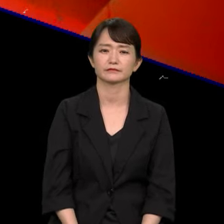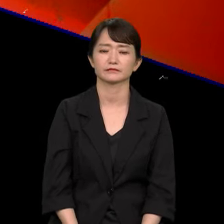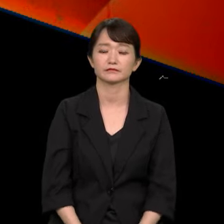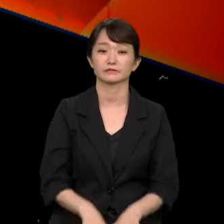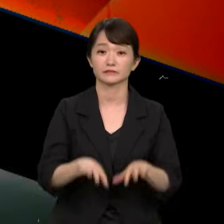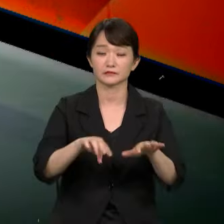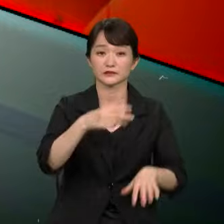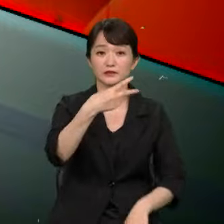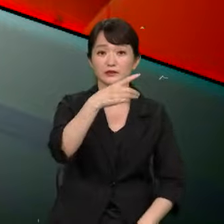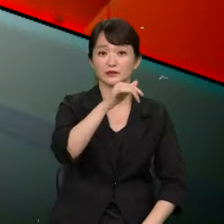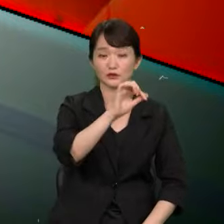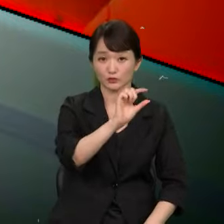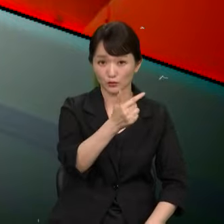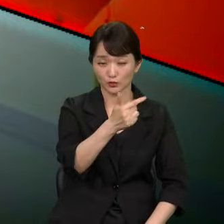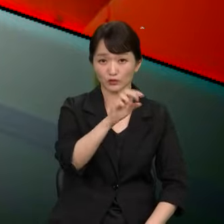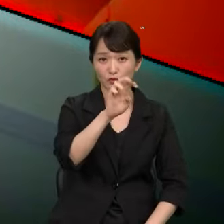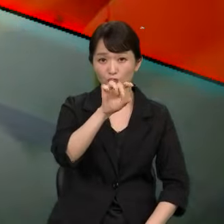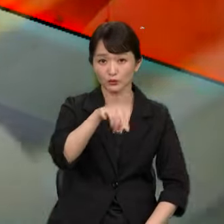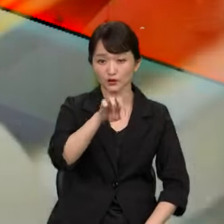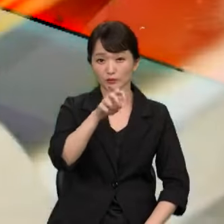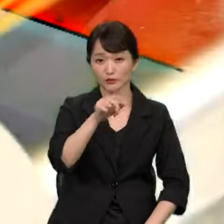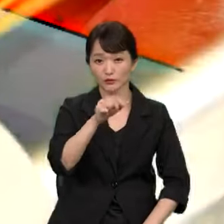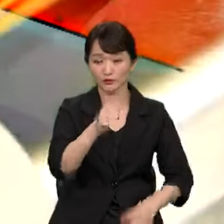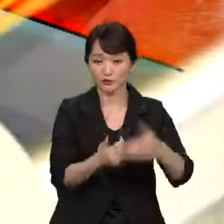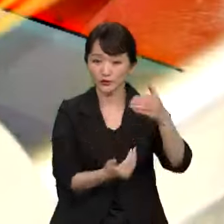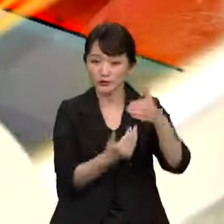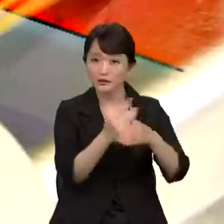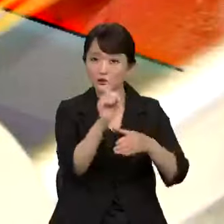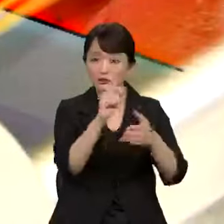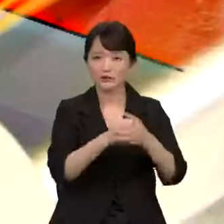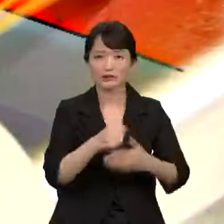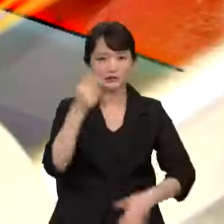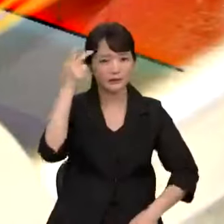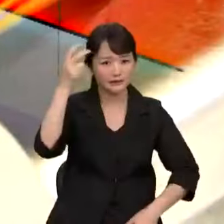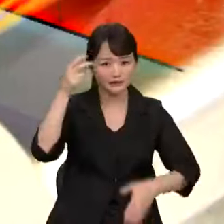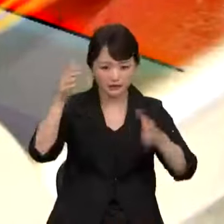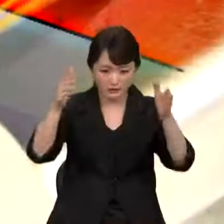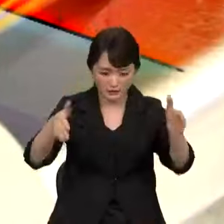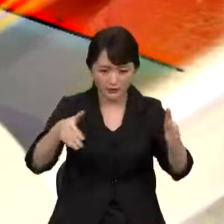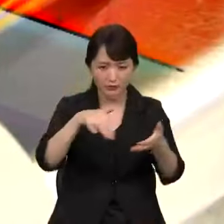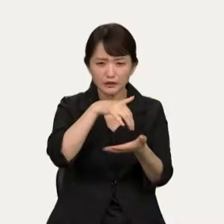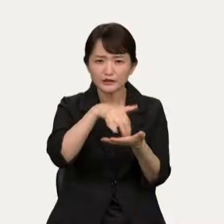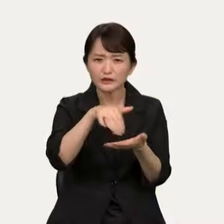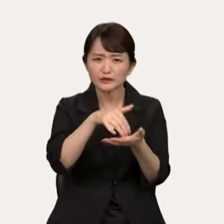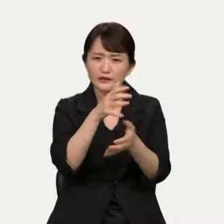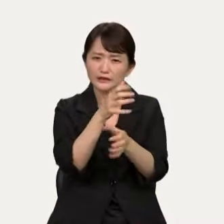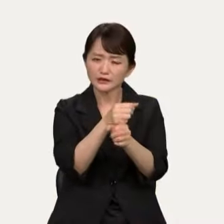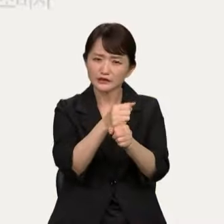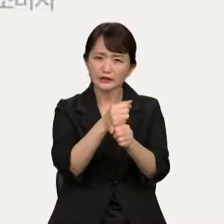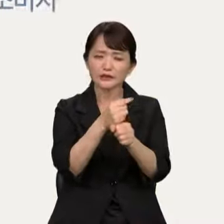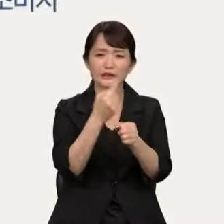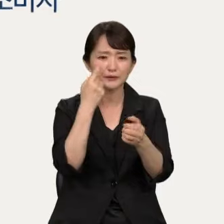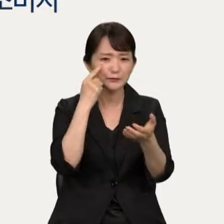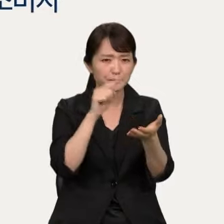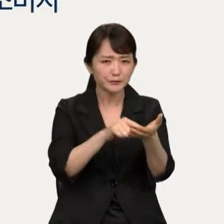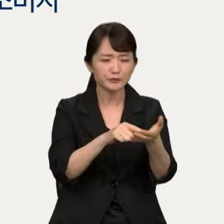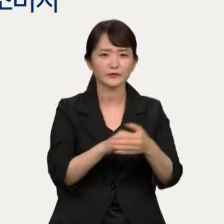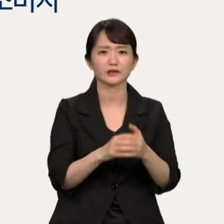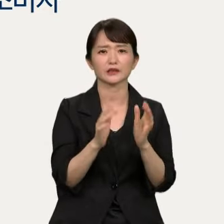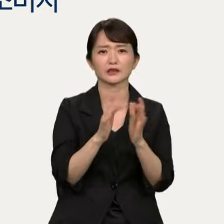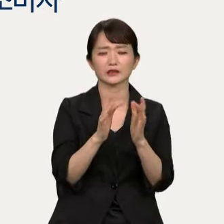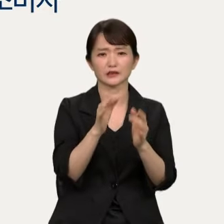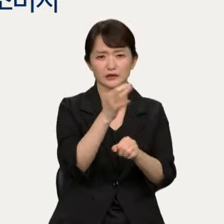이번 티몬 위메프 사태 핵심 원인으로 70일에 달하는 정산 주기가 꼽힙니다. 이런 전자상거래